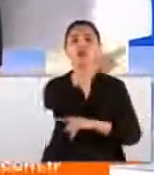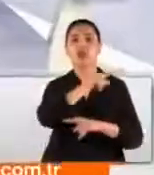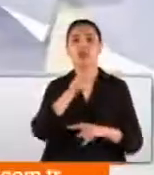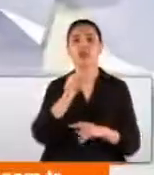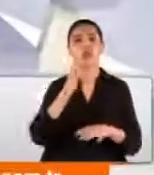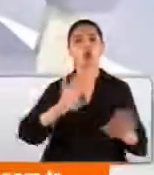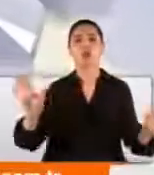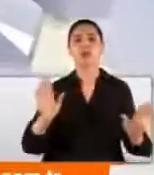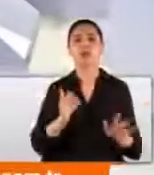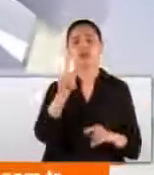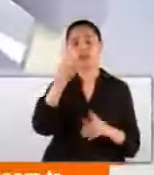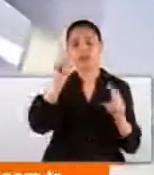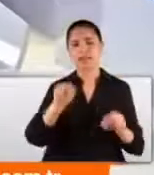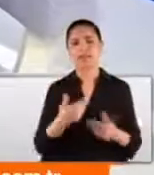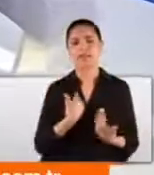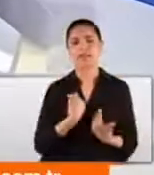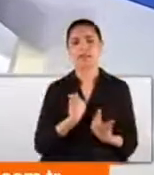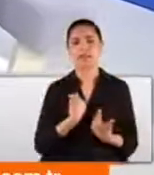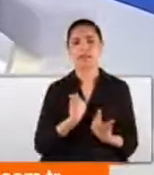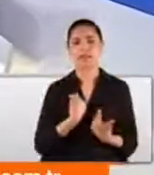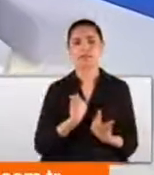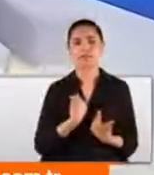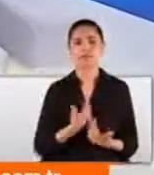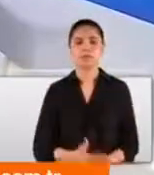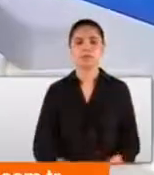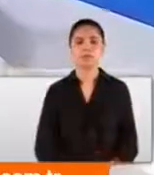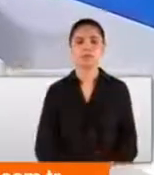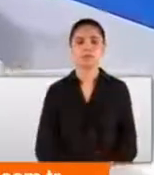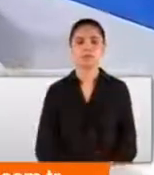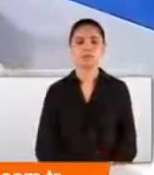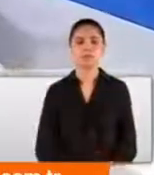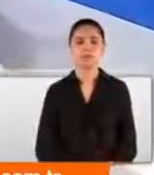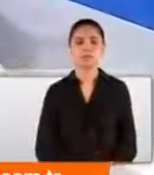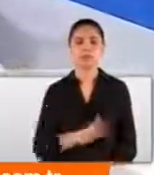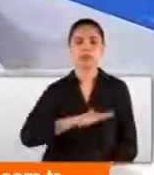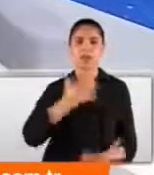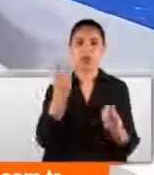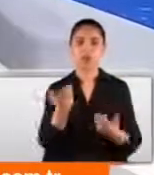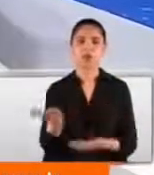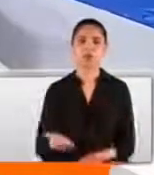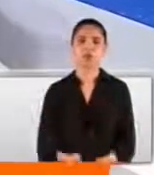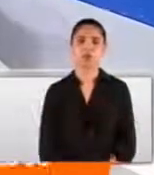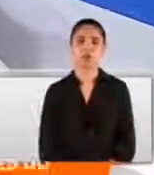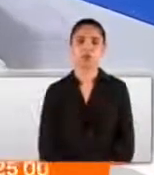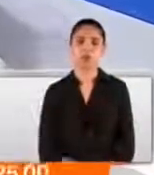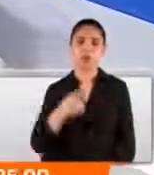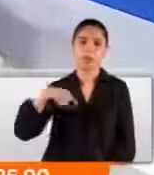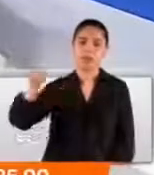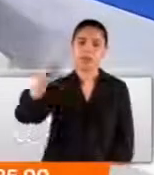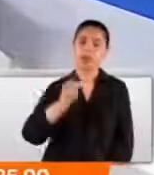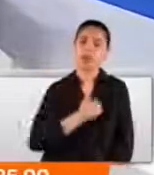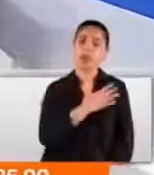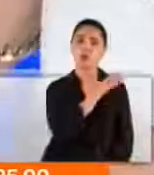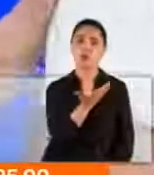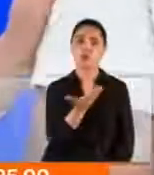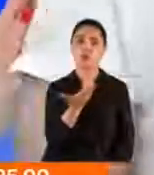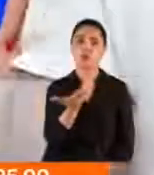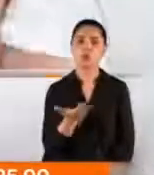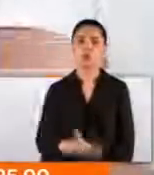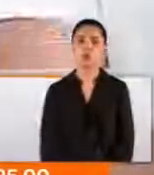kadar. Yeter artık döküleceksek dökülelim her şeyi ya. Sakin ol. Ya nedir Allah aşkına bu nedir ya? Biz seninle gurur duyuyoruz. Ben buna güvenecek